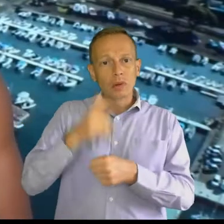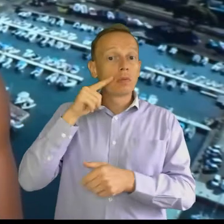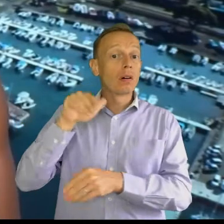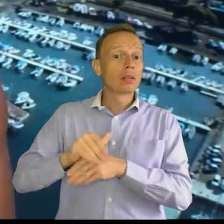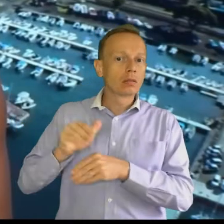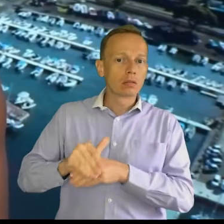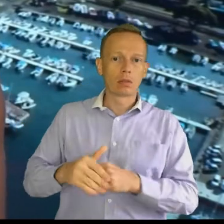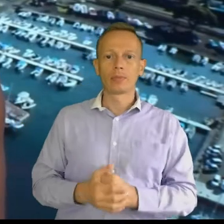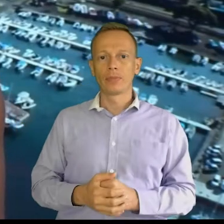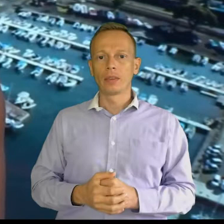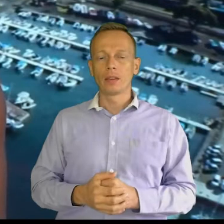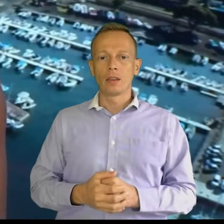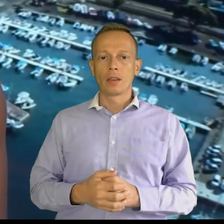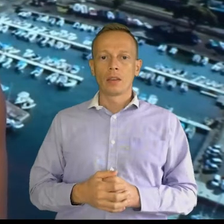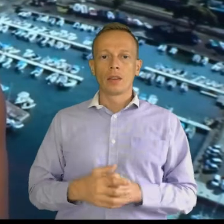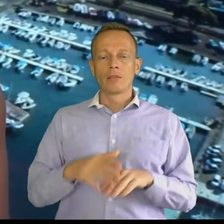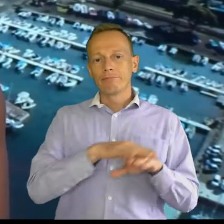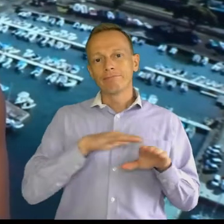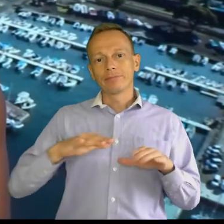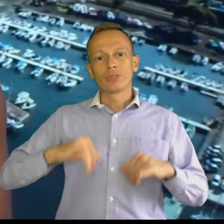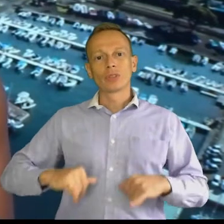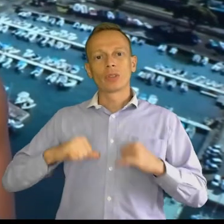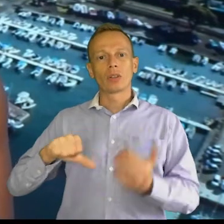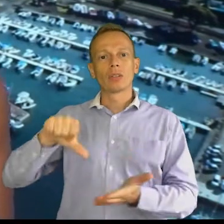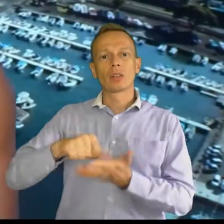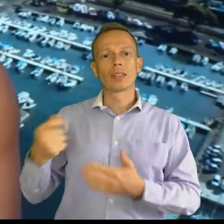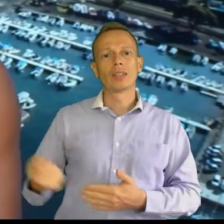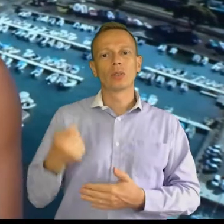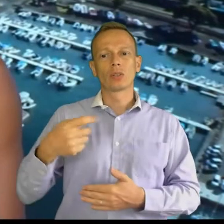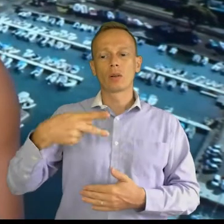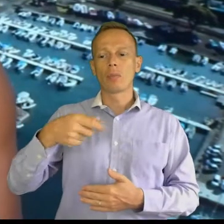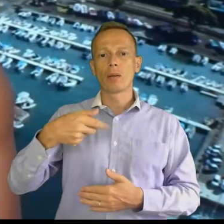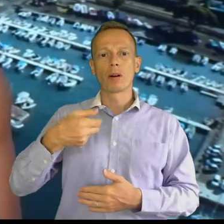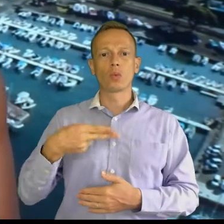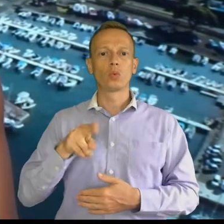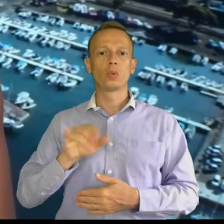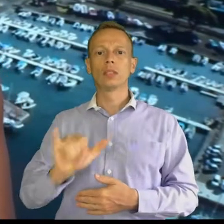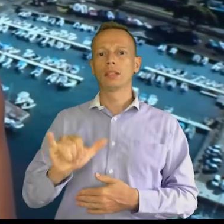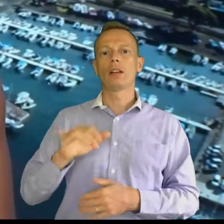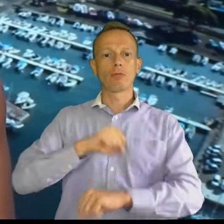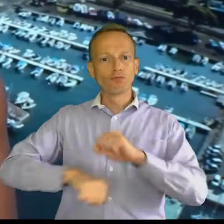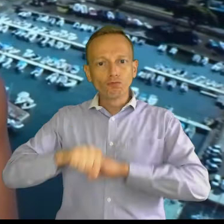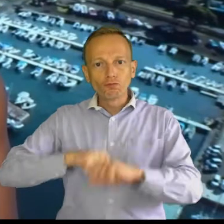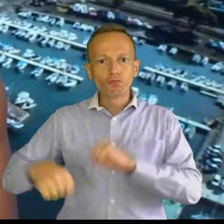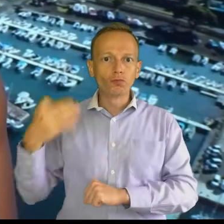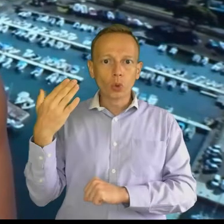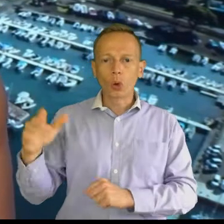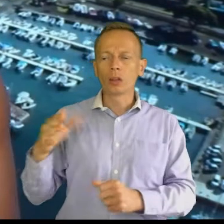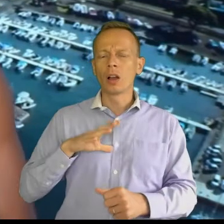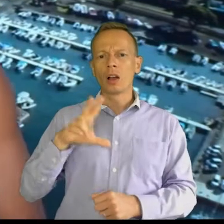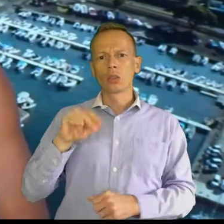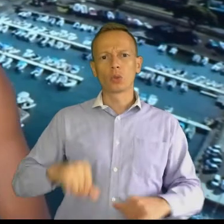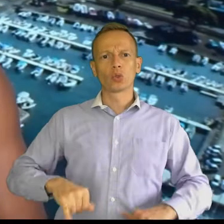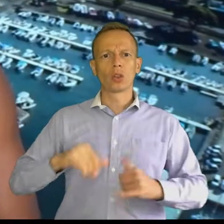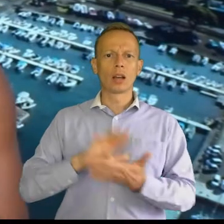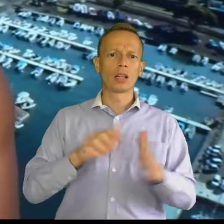reportage beaucoup plus complet donc à retrouver ce soir dans vos éditions. Et pendant ce temps, les jeunes du centre éducatif Papanui s'occupent autrement.